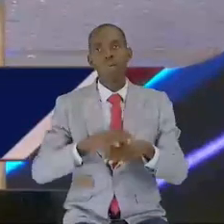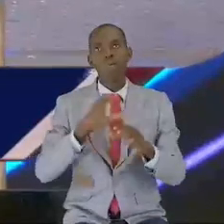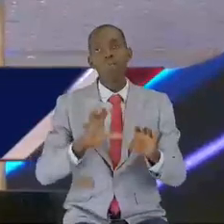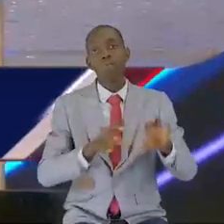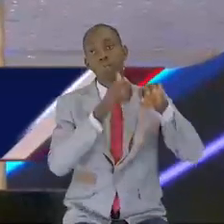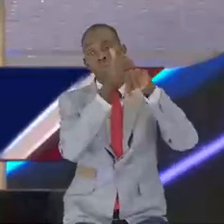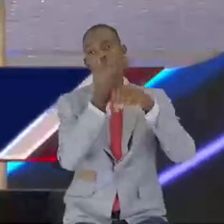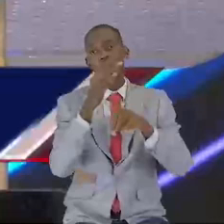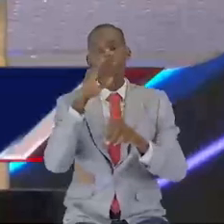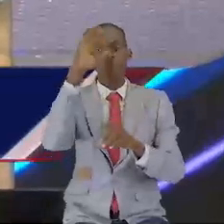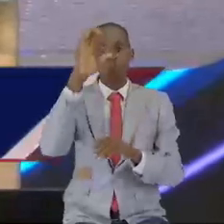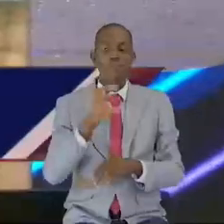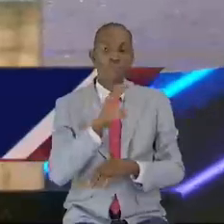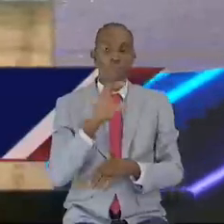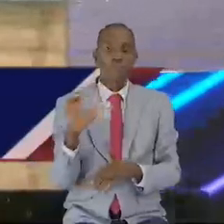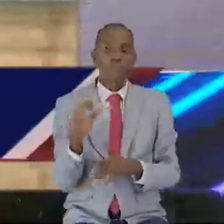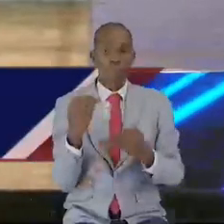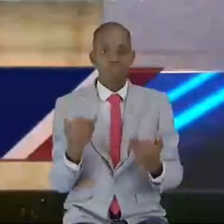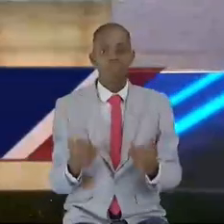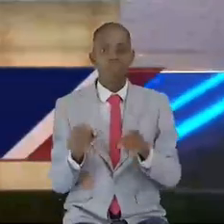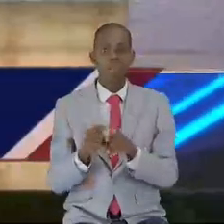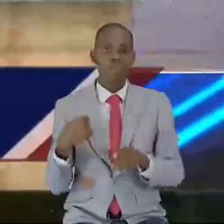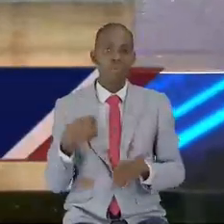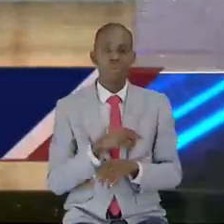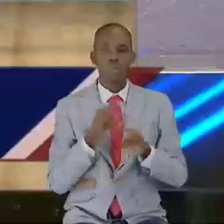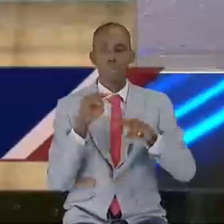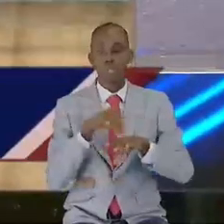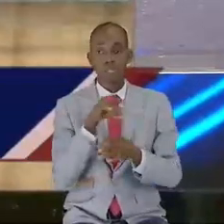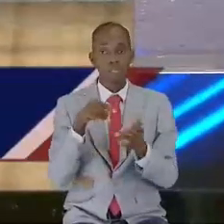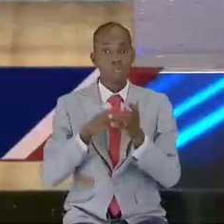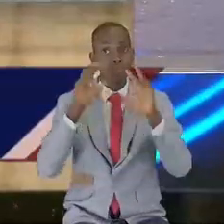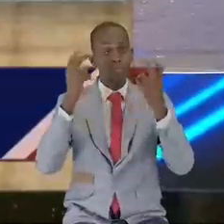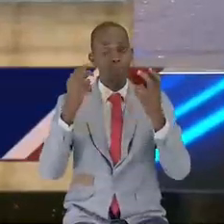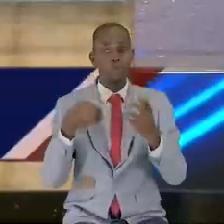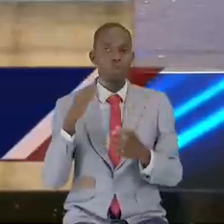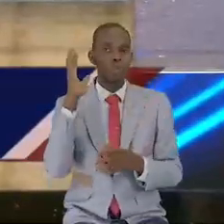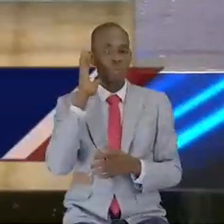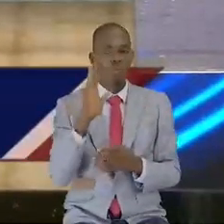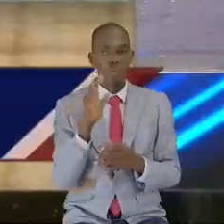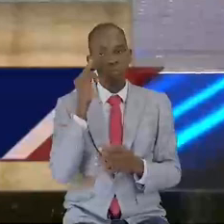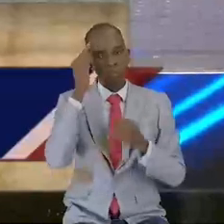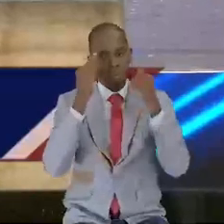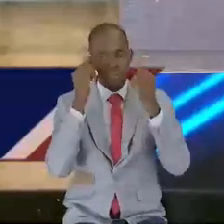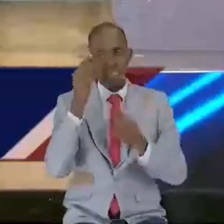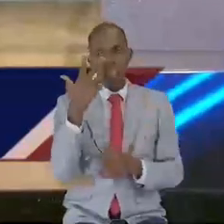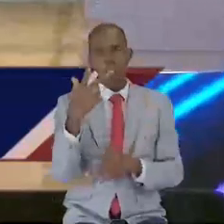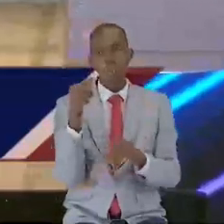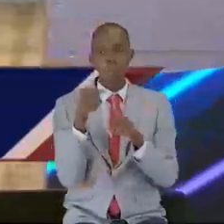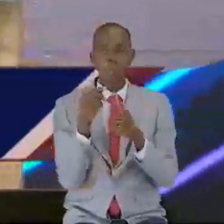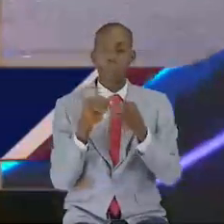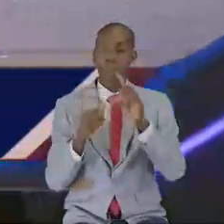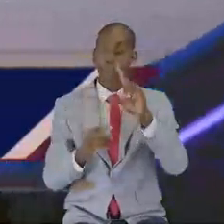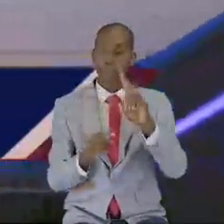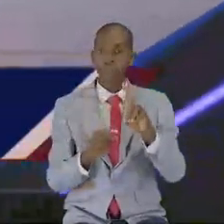calvaire. Et comme nous considérons ces versets, nous allons penser à trois points. Premièrement, la libération du joug